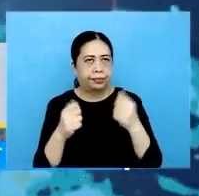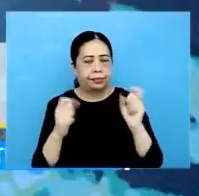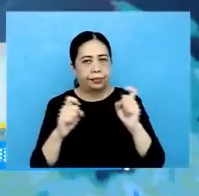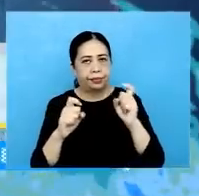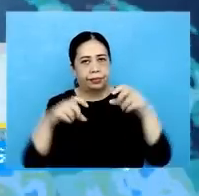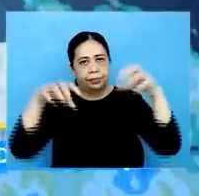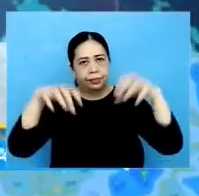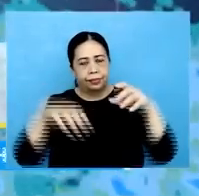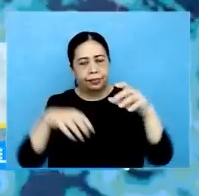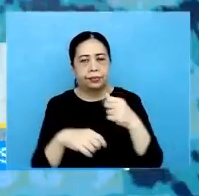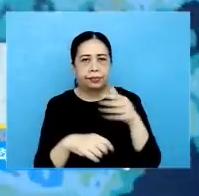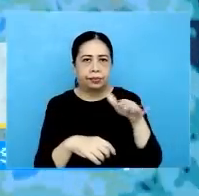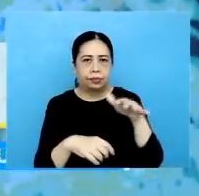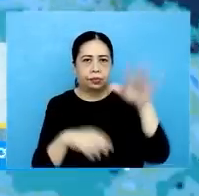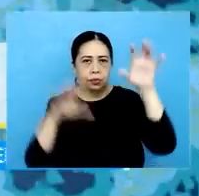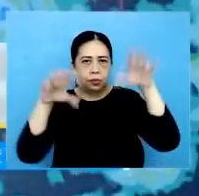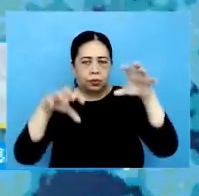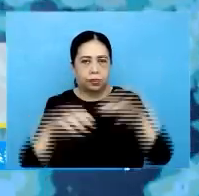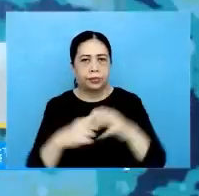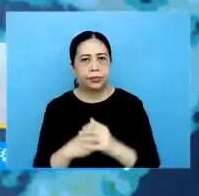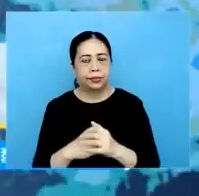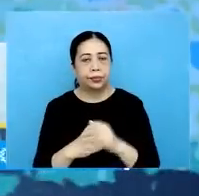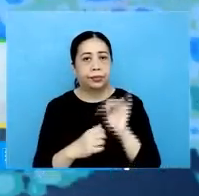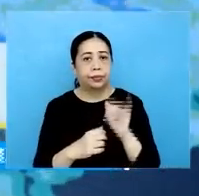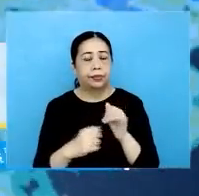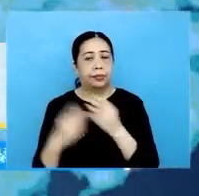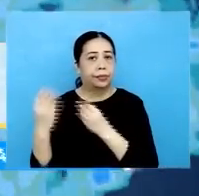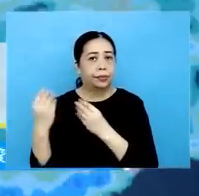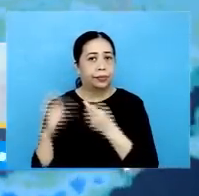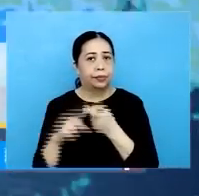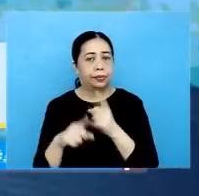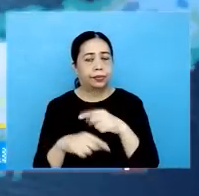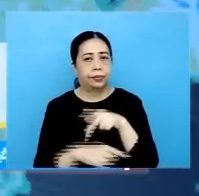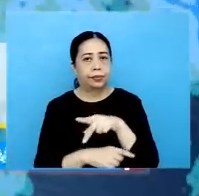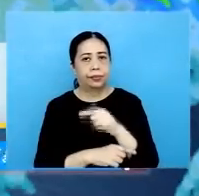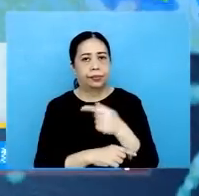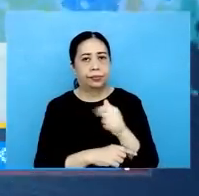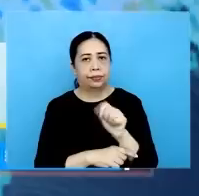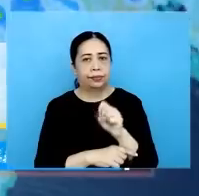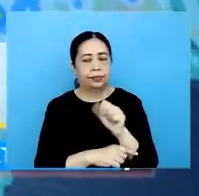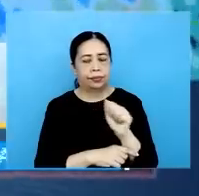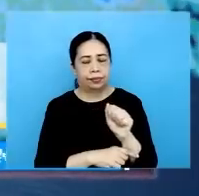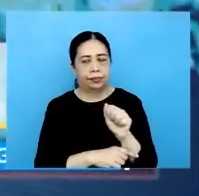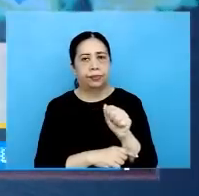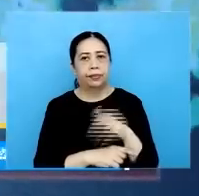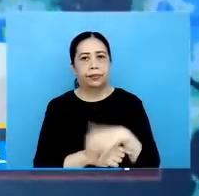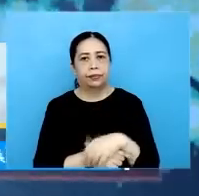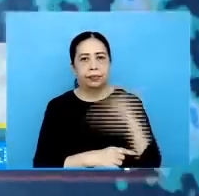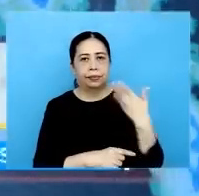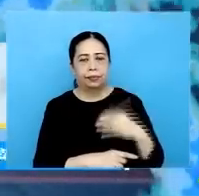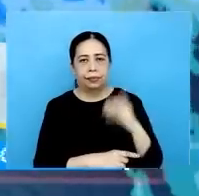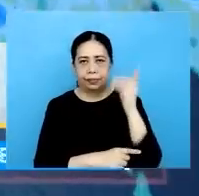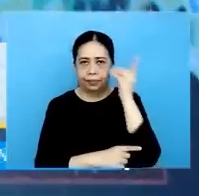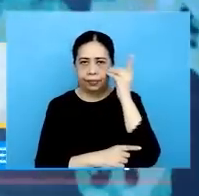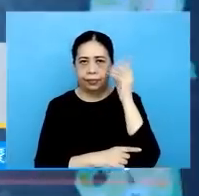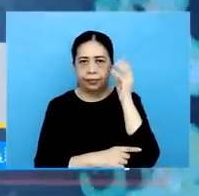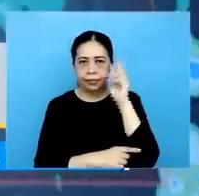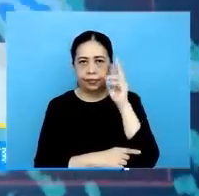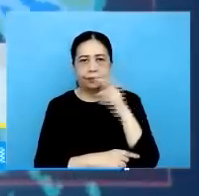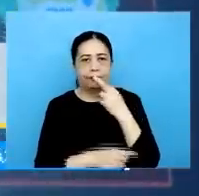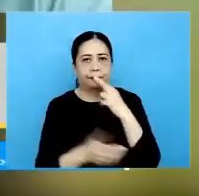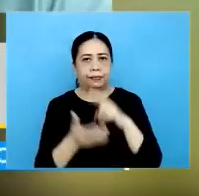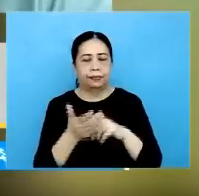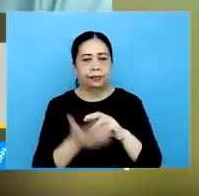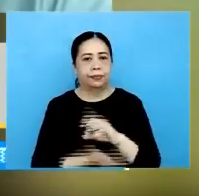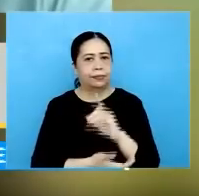at panandali ang buhos ng ulan. At yan naman po ang latest mula dito sa PAGASA Weather Forecasting Center. Dan Villamil nag-uulat. Dan,